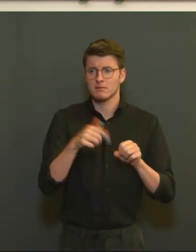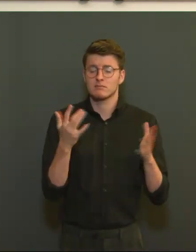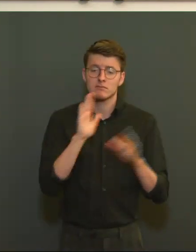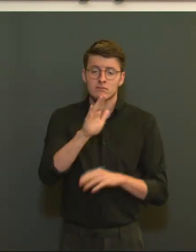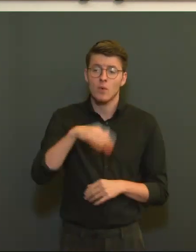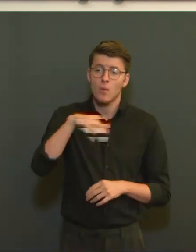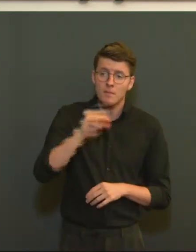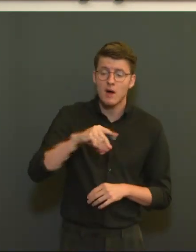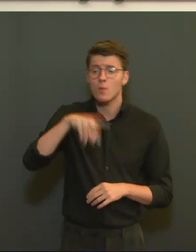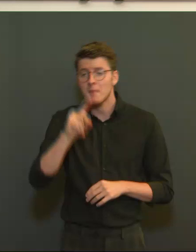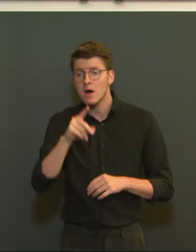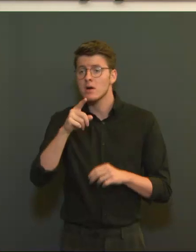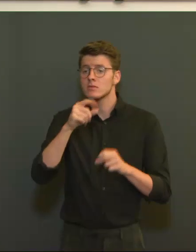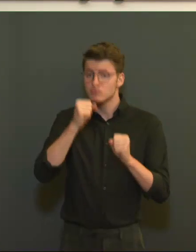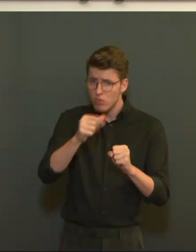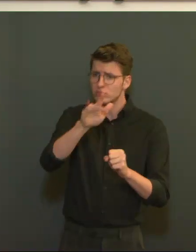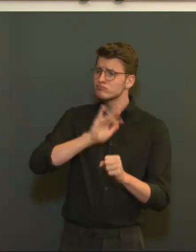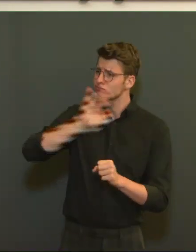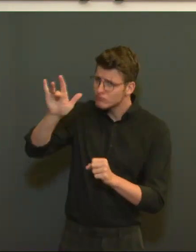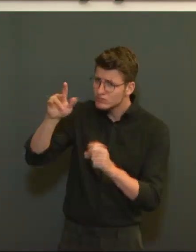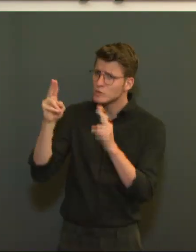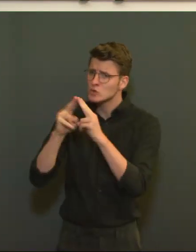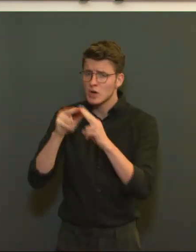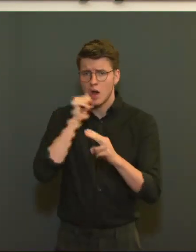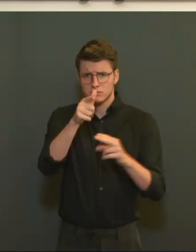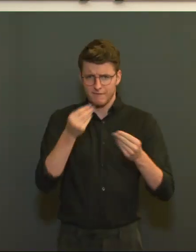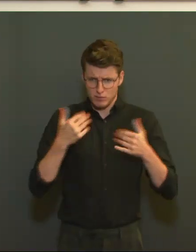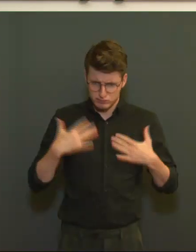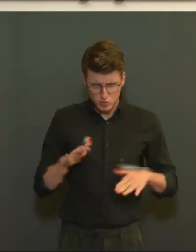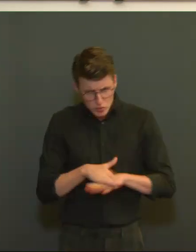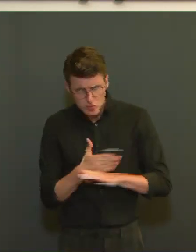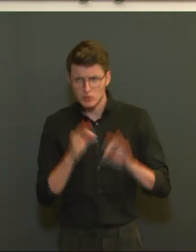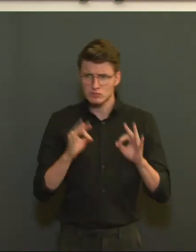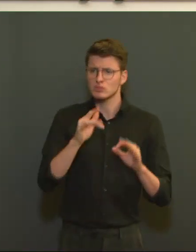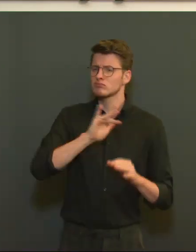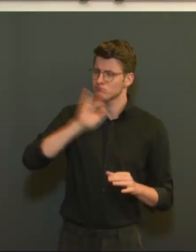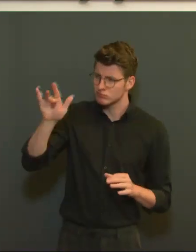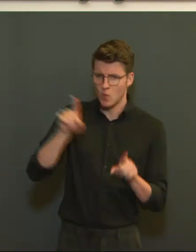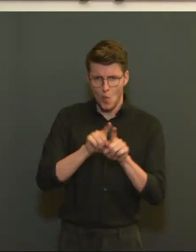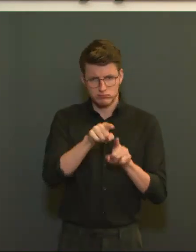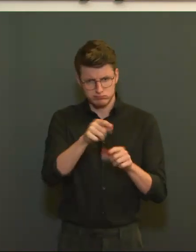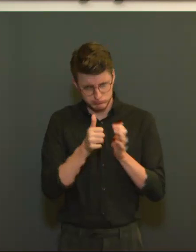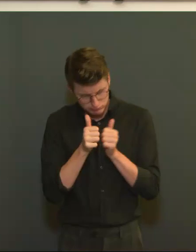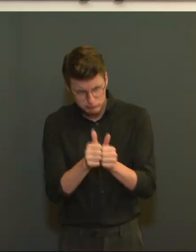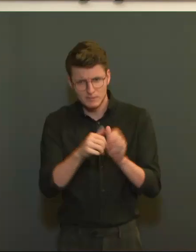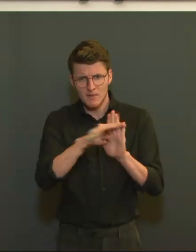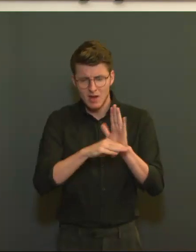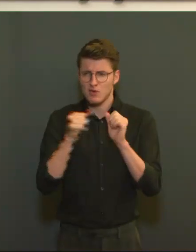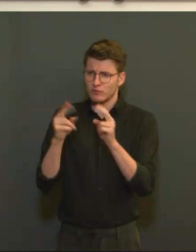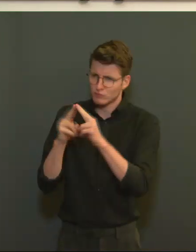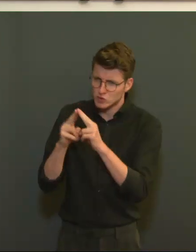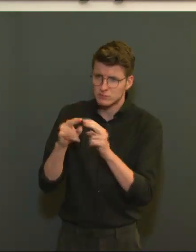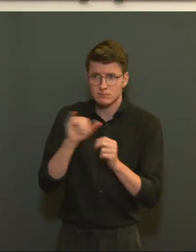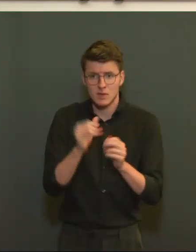u zelf gezond bent. En neem steeds de nodige voorzorgen. Was of ontsmet uw handen, hou